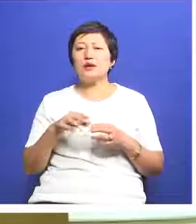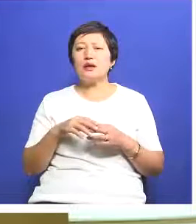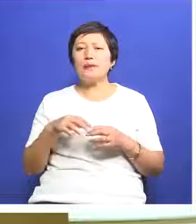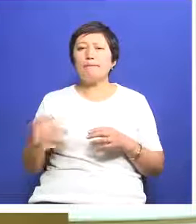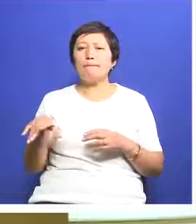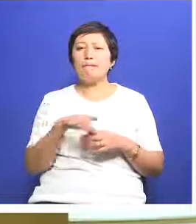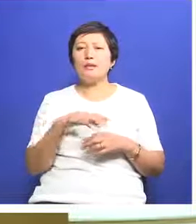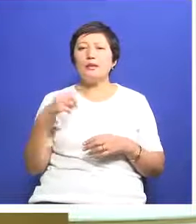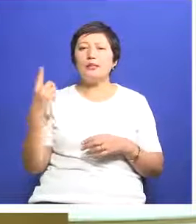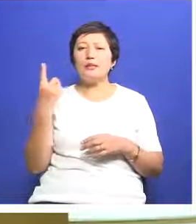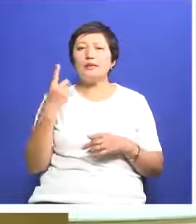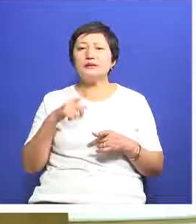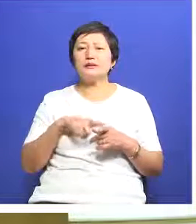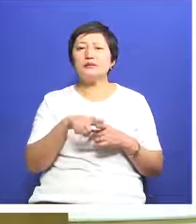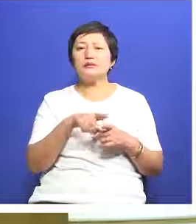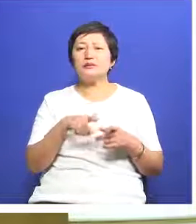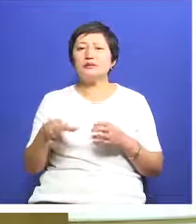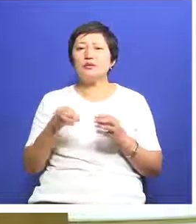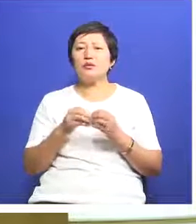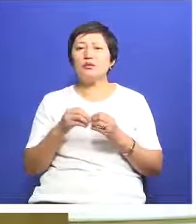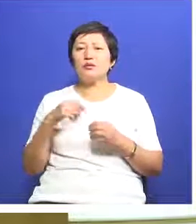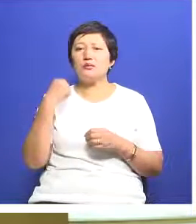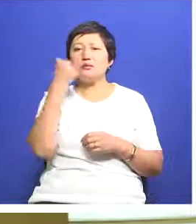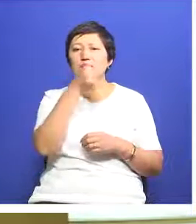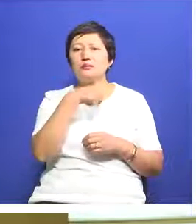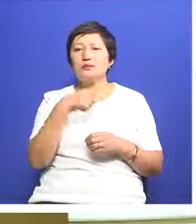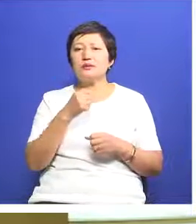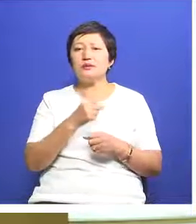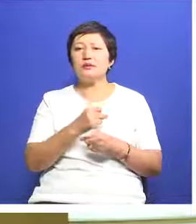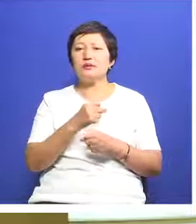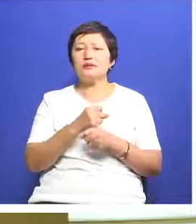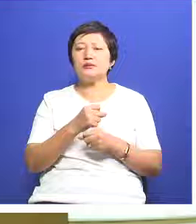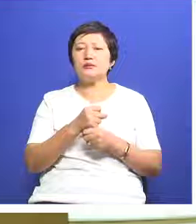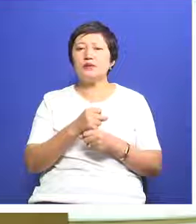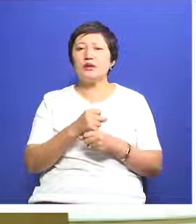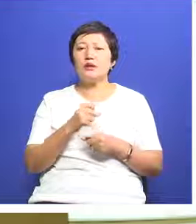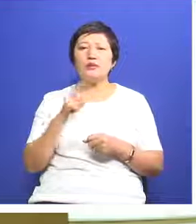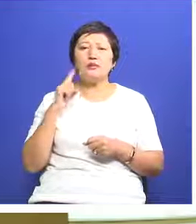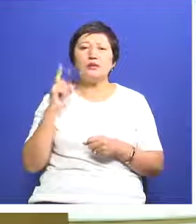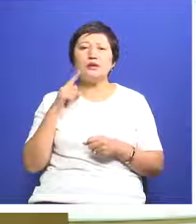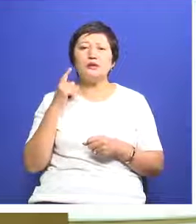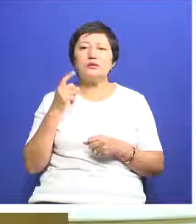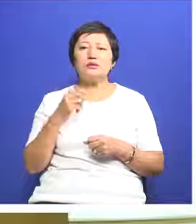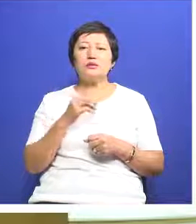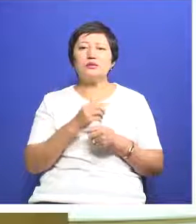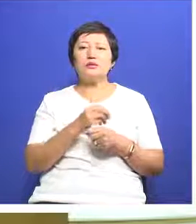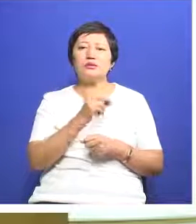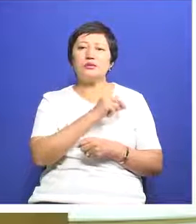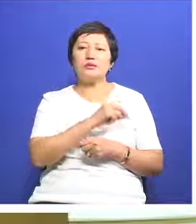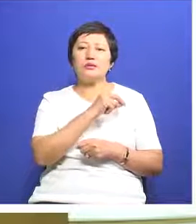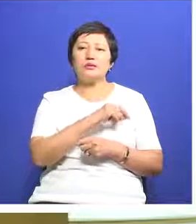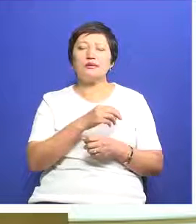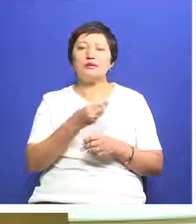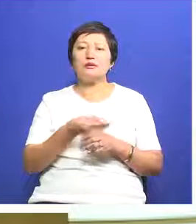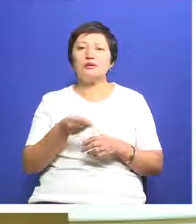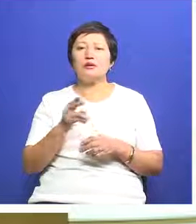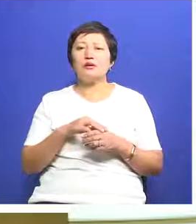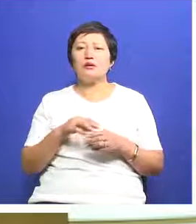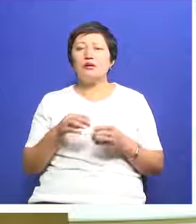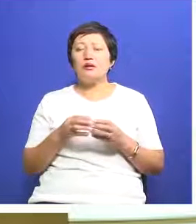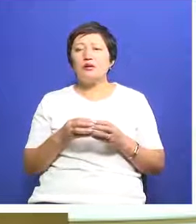Менин басты максатым, мен 15 жылды акым болуп тайгандалган кезде басты максатым биринчи көгалдандыруу жумуштарын колго алуу болду.